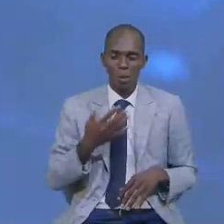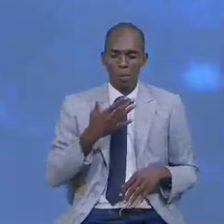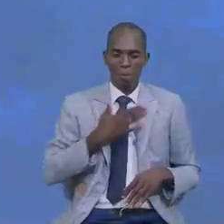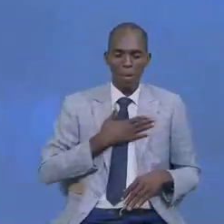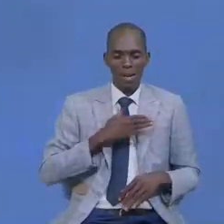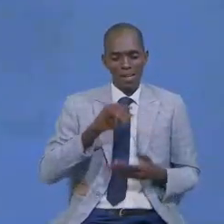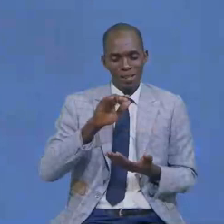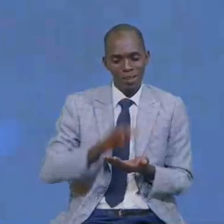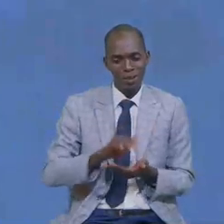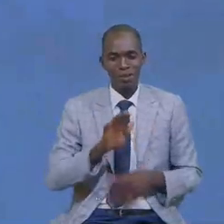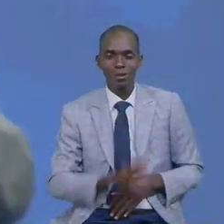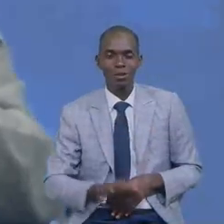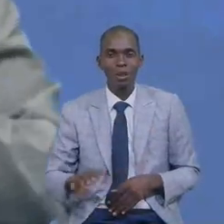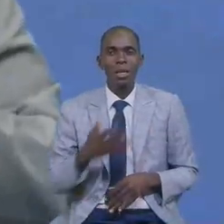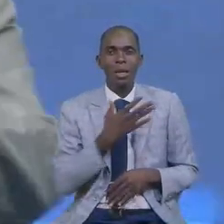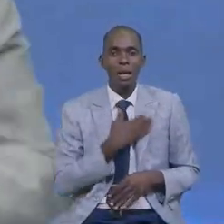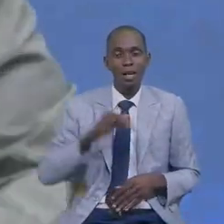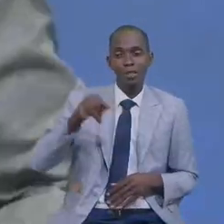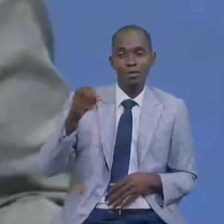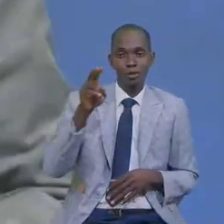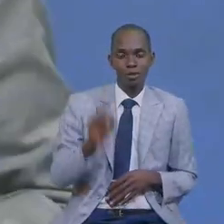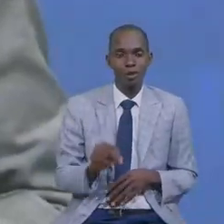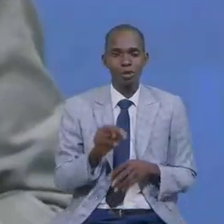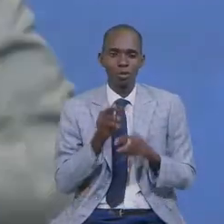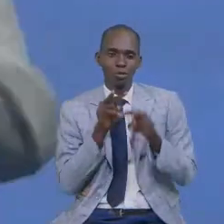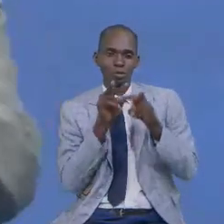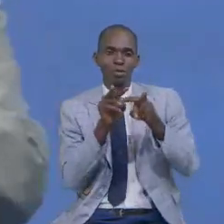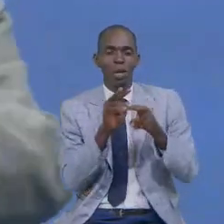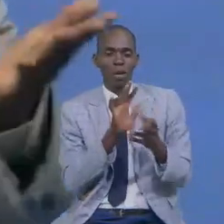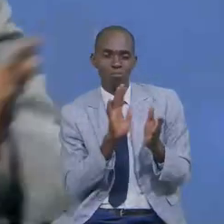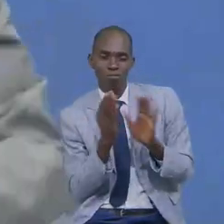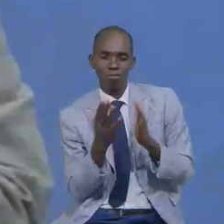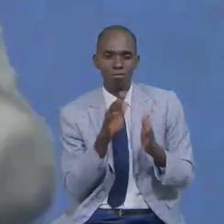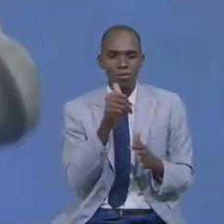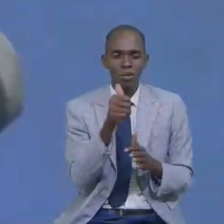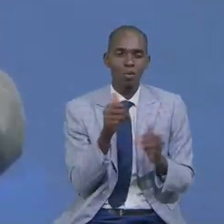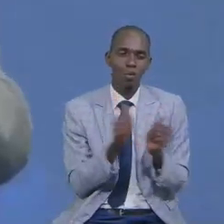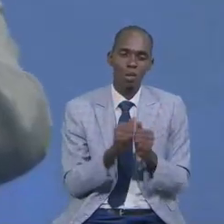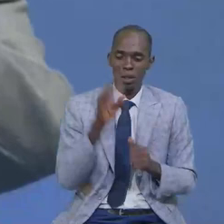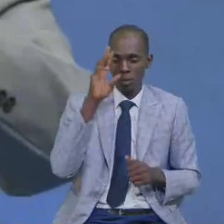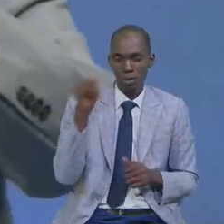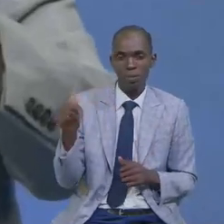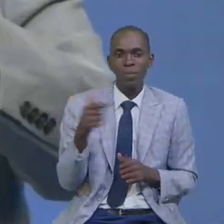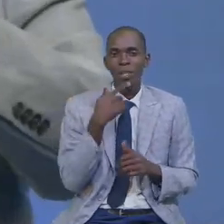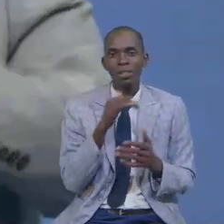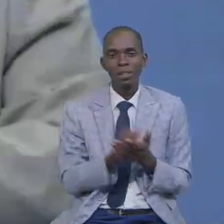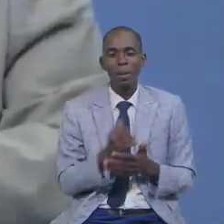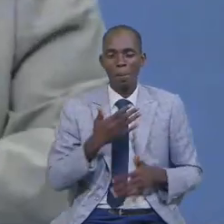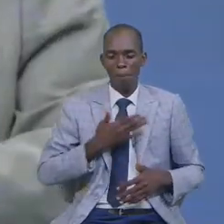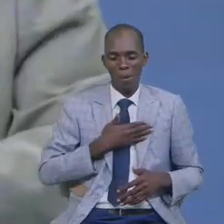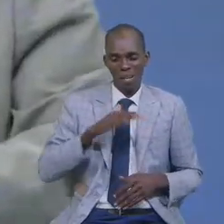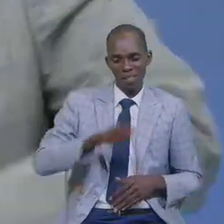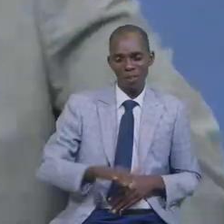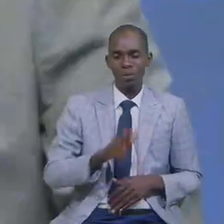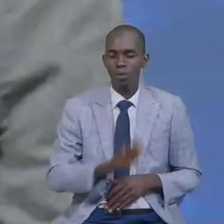comme Jean te regarde, comparé à son âge. Il dit, mes petits enfants, il y a un autre